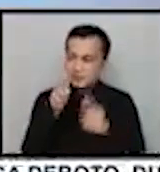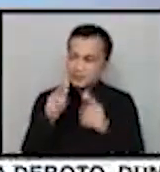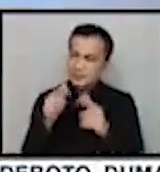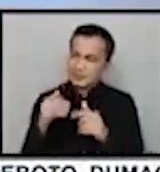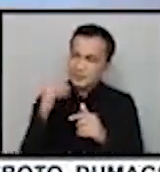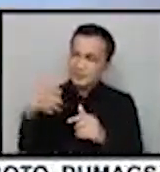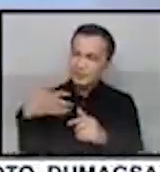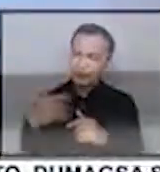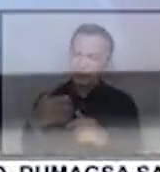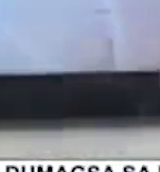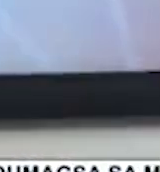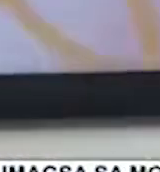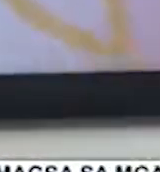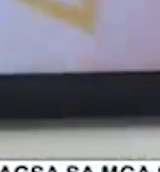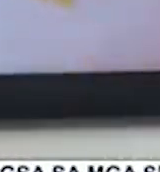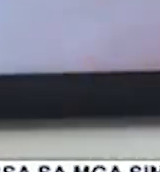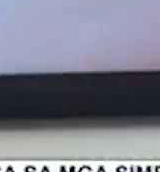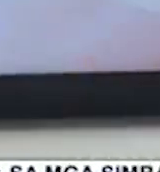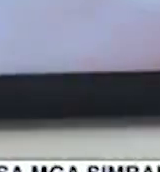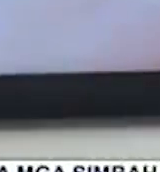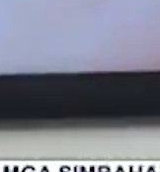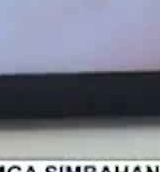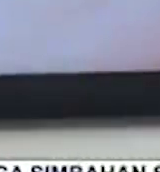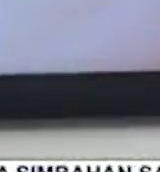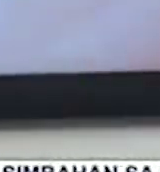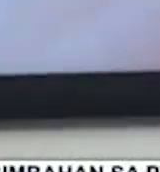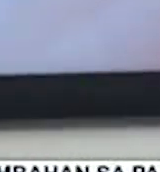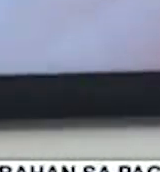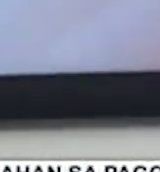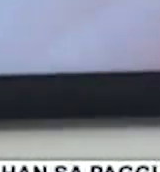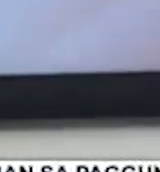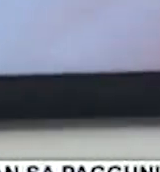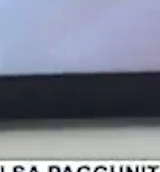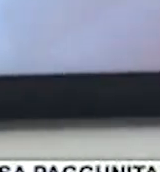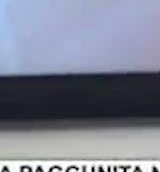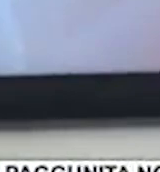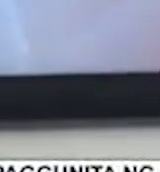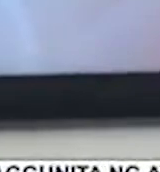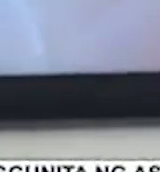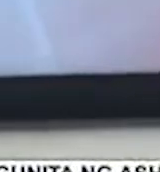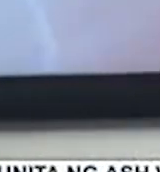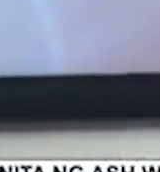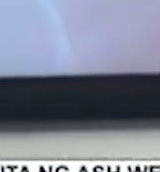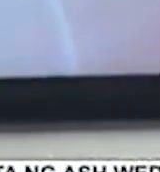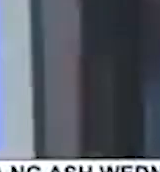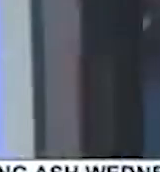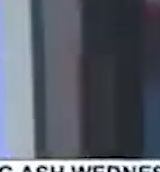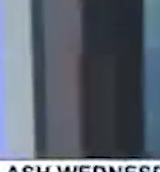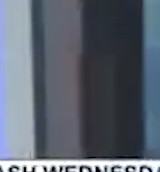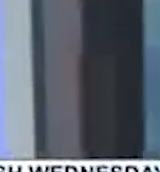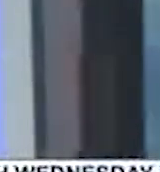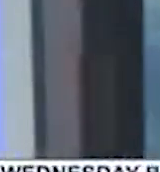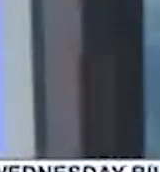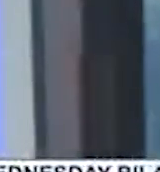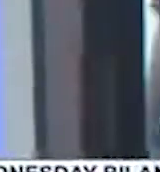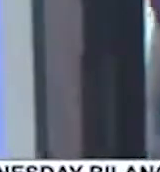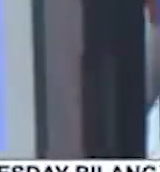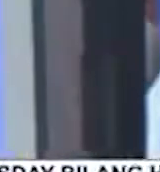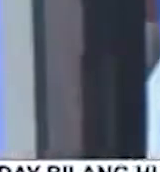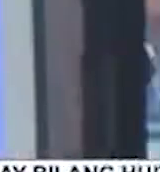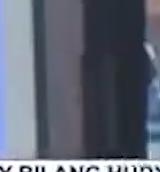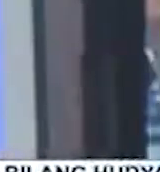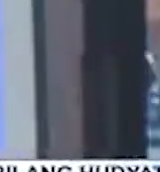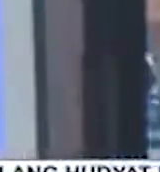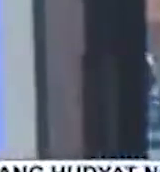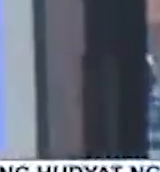model ka ba sa itong ginagawa mo? Sino sa karera na gusto inspiration mo? Pasukin. Yes, sino inspiration? Actually, it's my